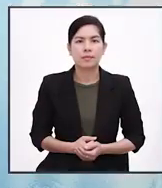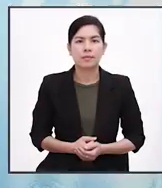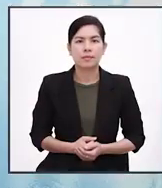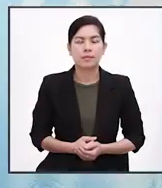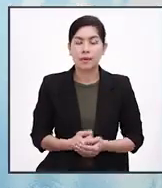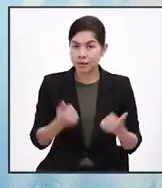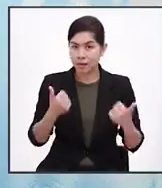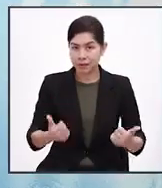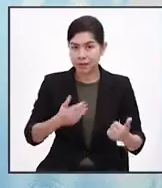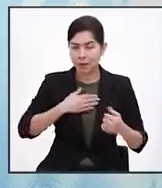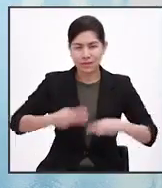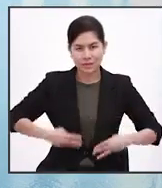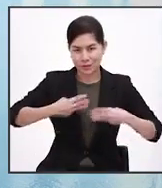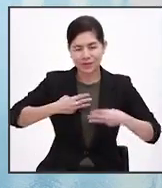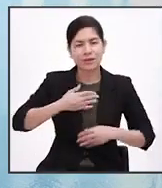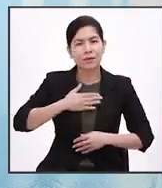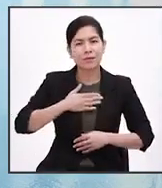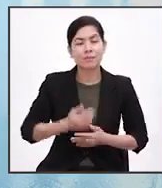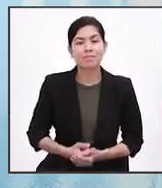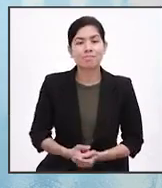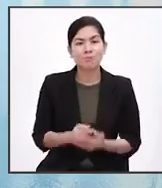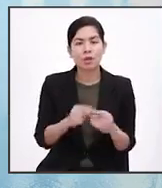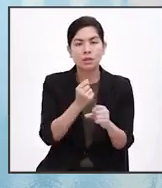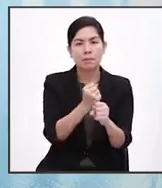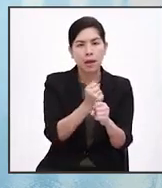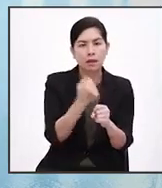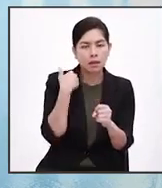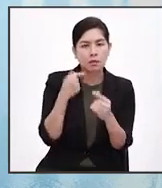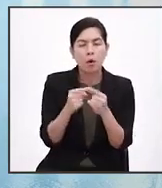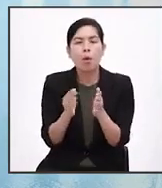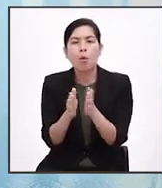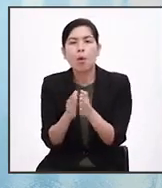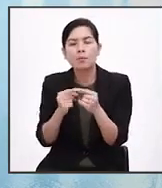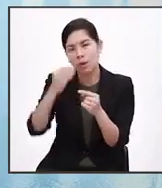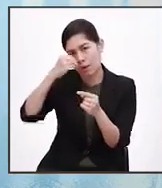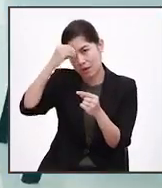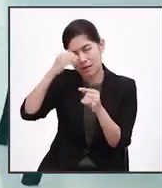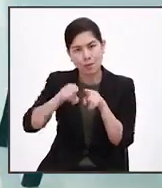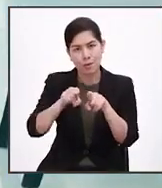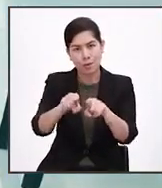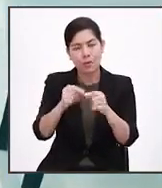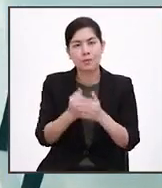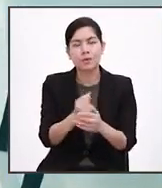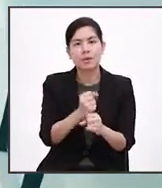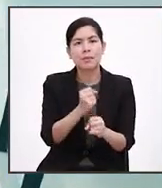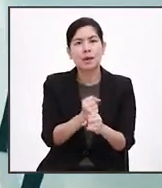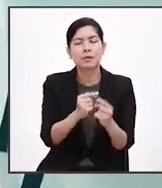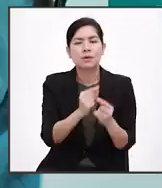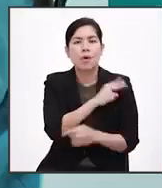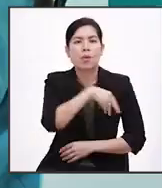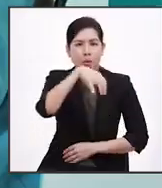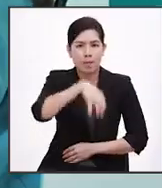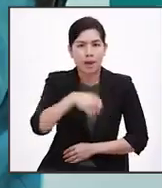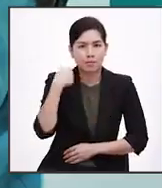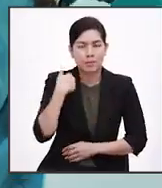ชีวิตในปัจจุบันของทันนะคะก็คือว่าทันก็ทำงานไปด้วยค่ะแล้วก็เรียนไปด้วยทำงานที่โรงพยาบาล World Medical ค่ะในตำแหน่